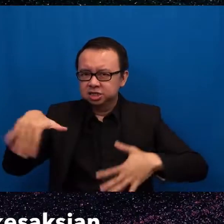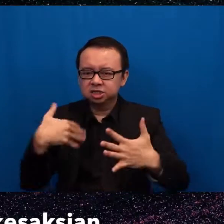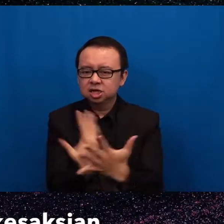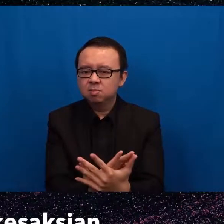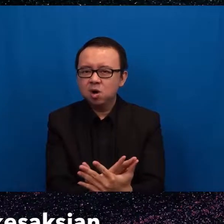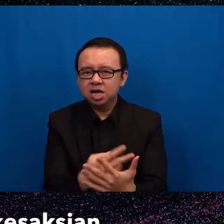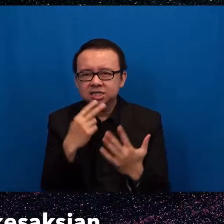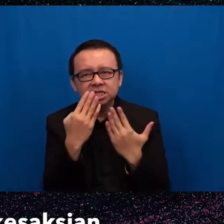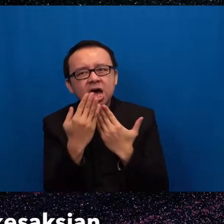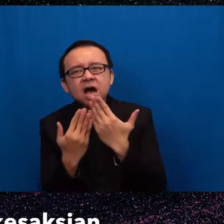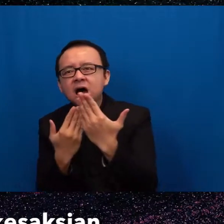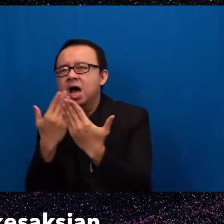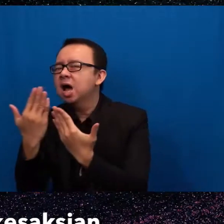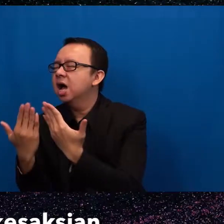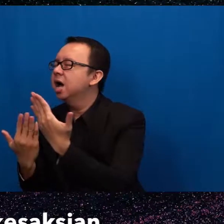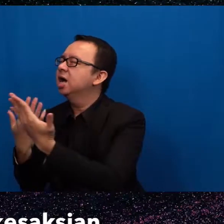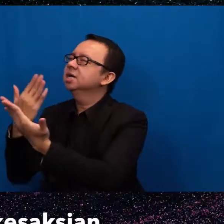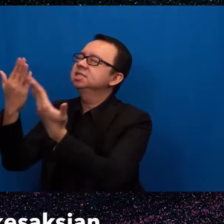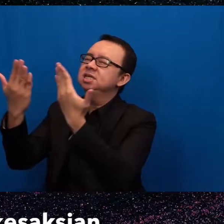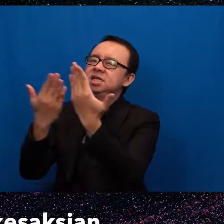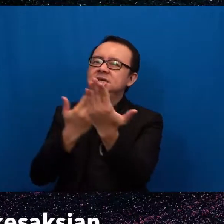teguhkan semua